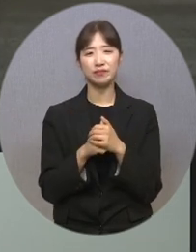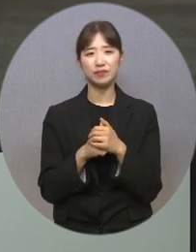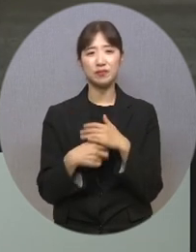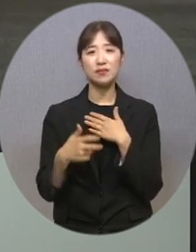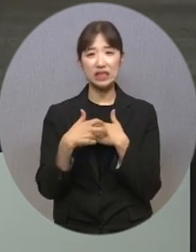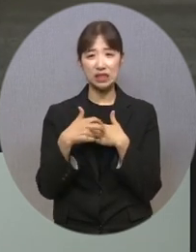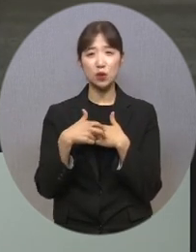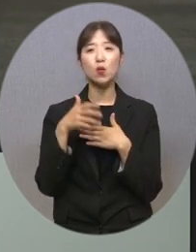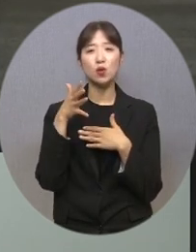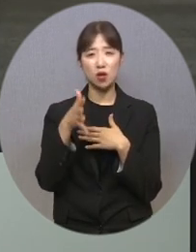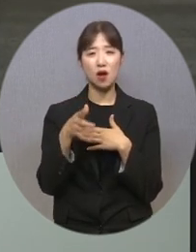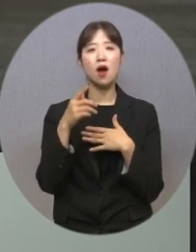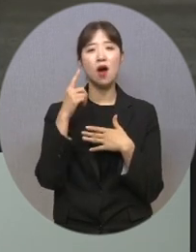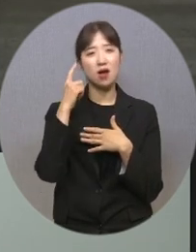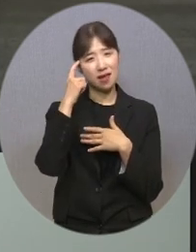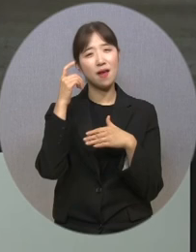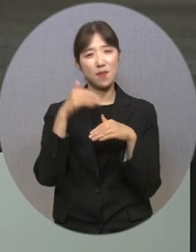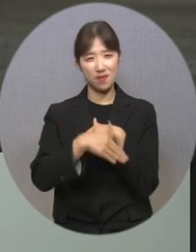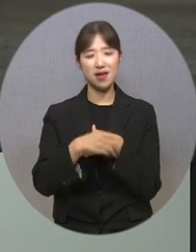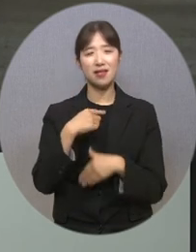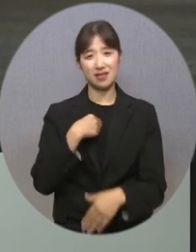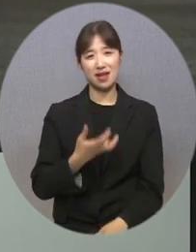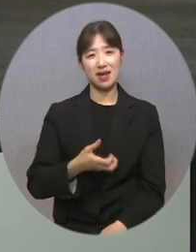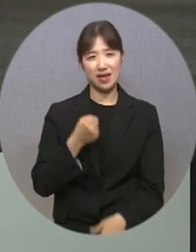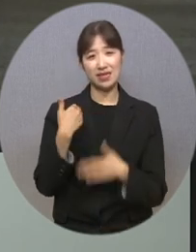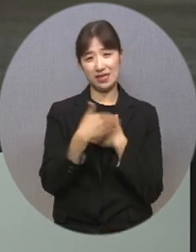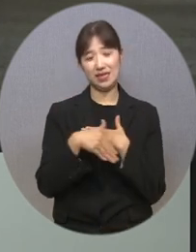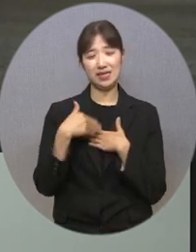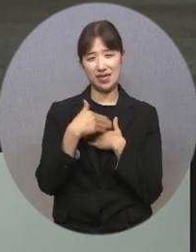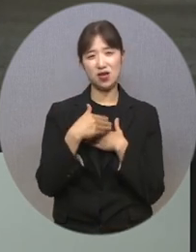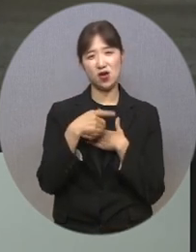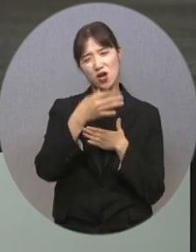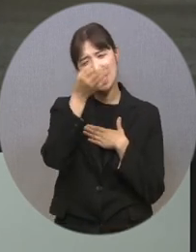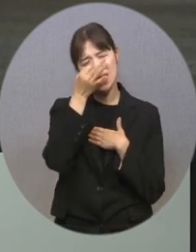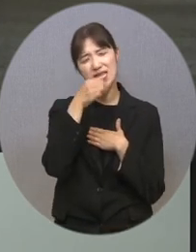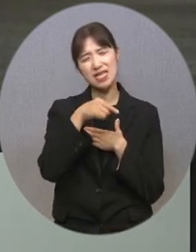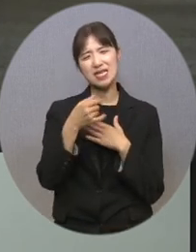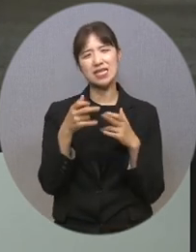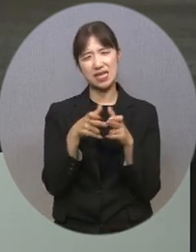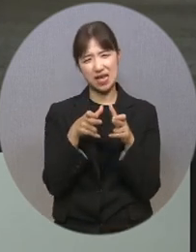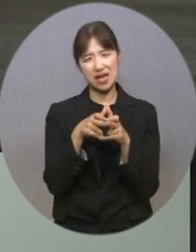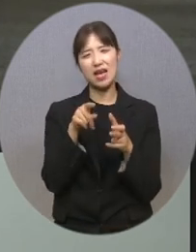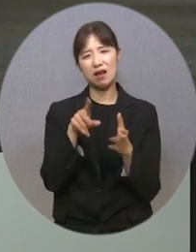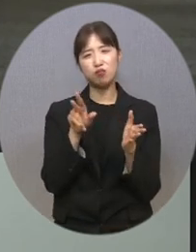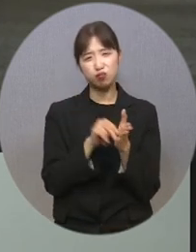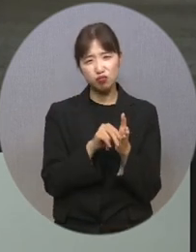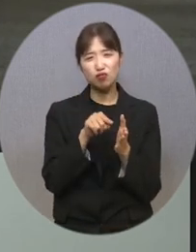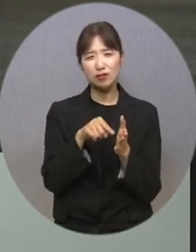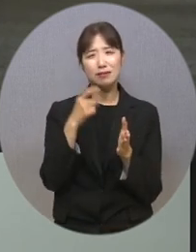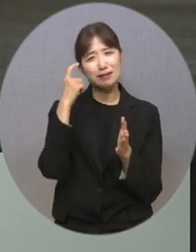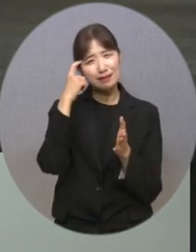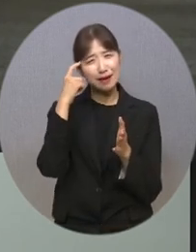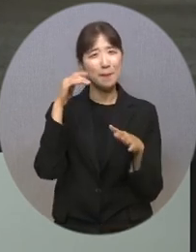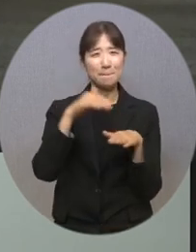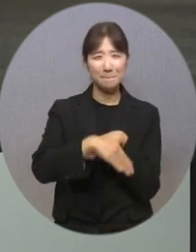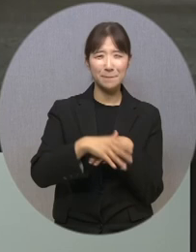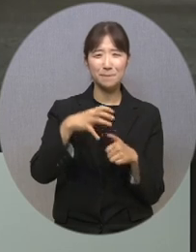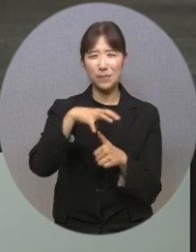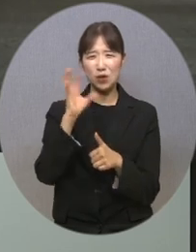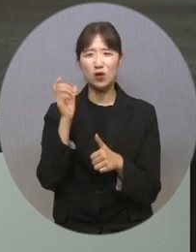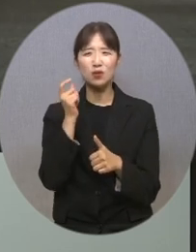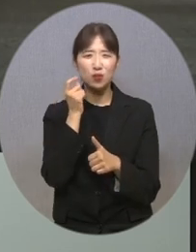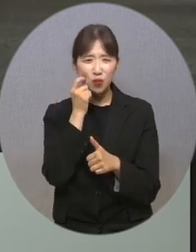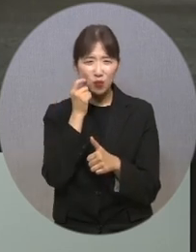의료적 관점의 라고 주로 얘기하는데 내가 가진 신체적인 기능상의 문제로 접근하는 것에서 벗어날 수 없는